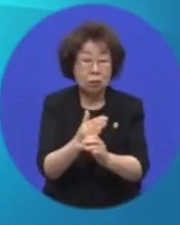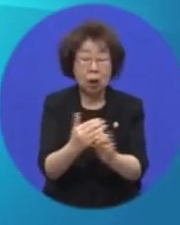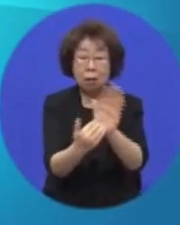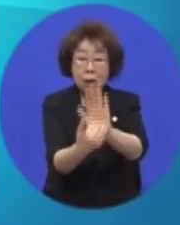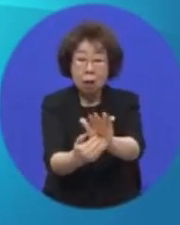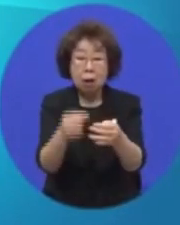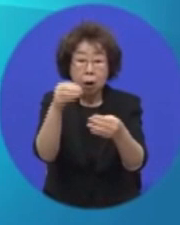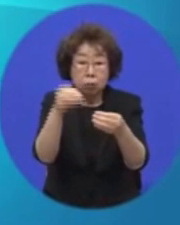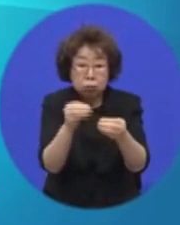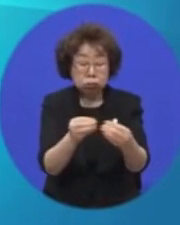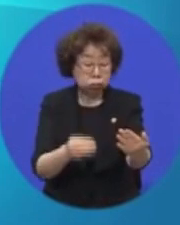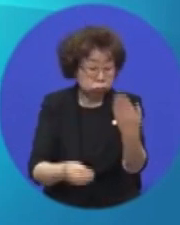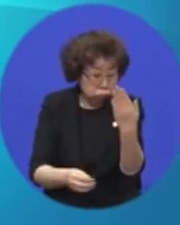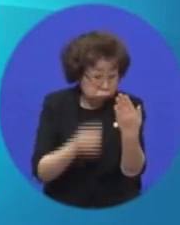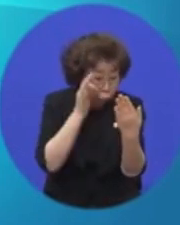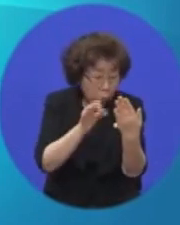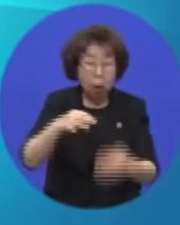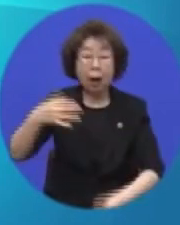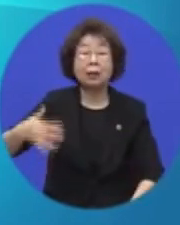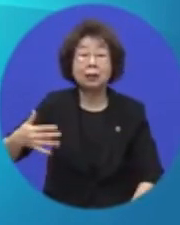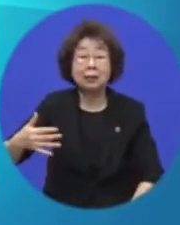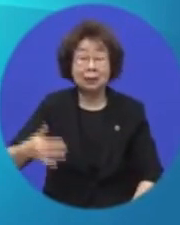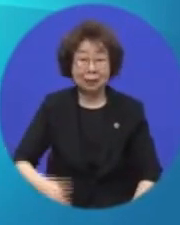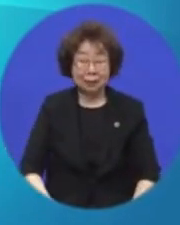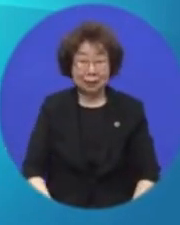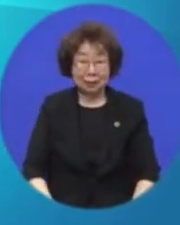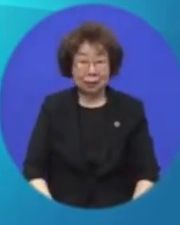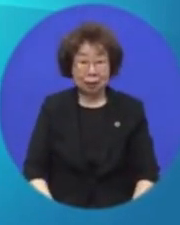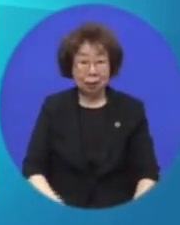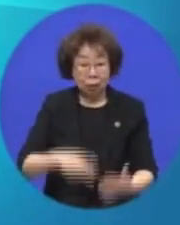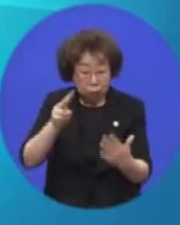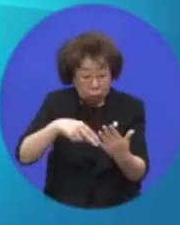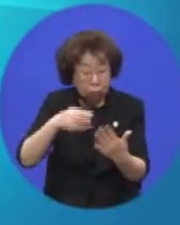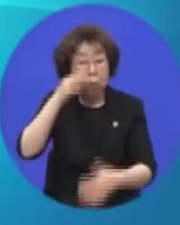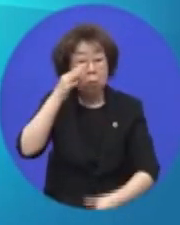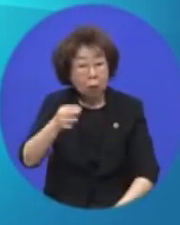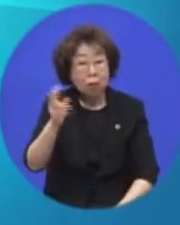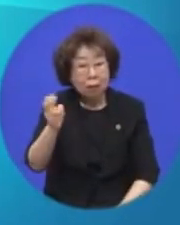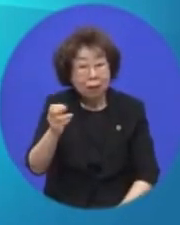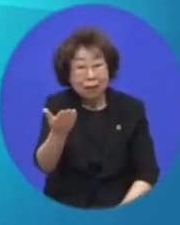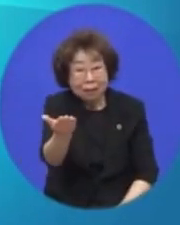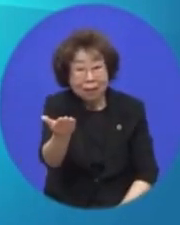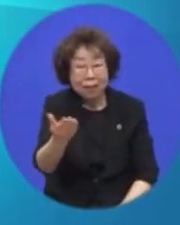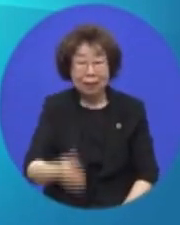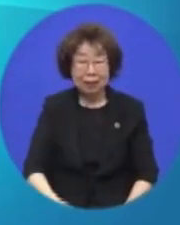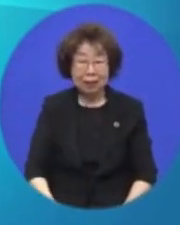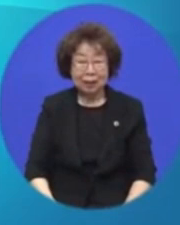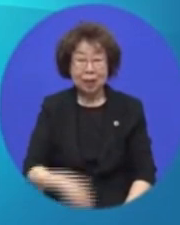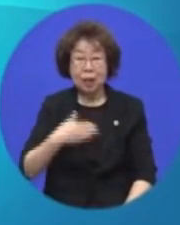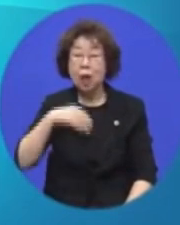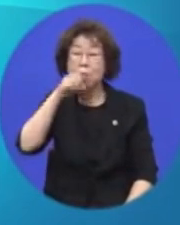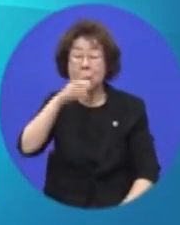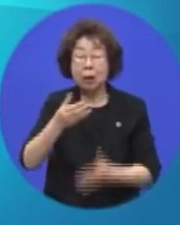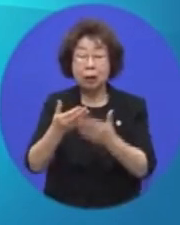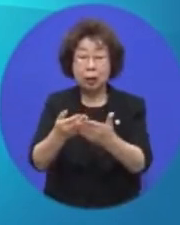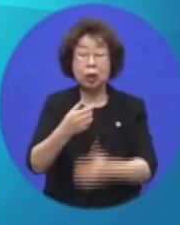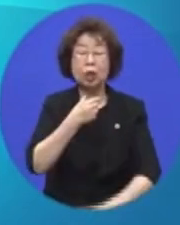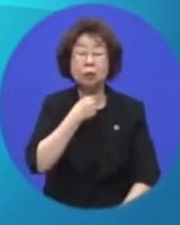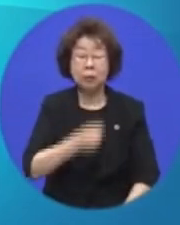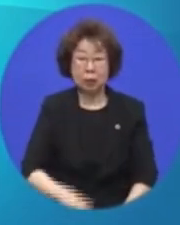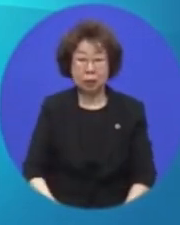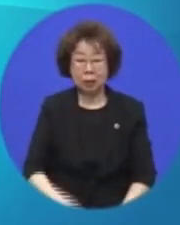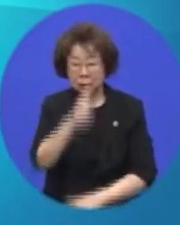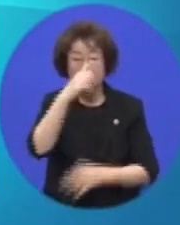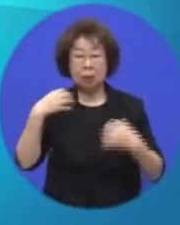건 이라는 것을 잘 보지는 못했는데요 이 아마 이거 보셨나 봅니다 그런데 저는 이런 말씀을 드리고 싶어요